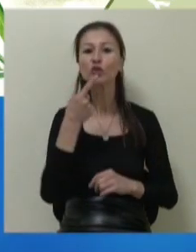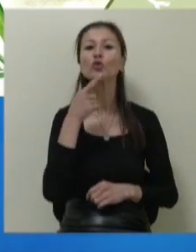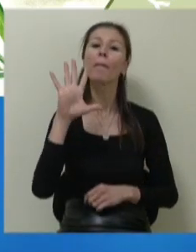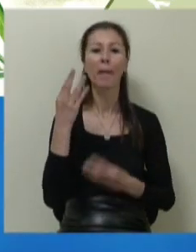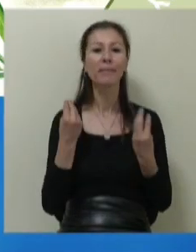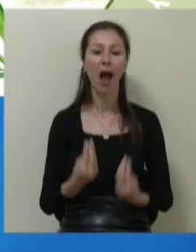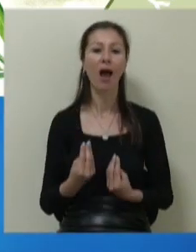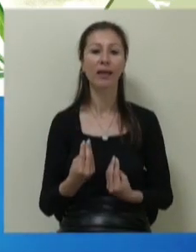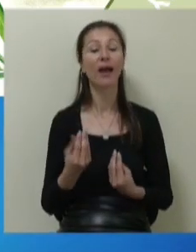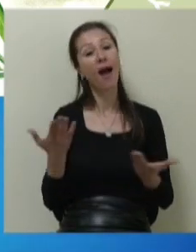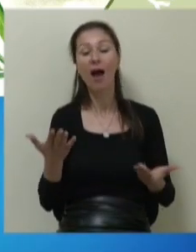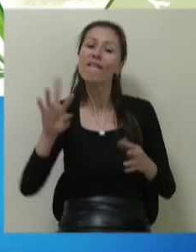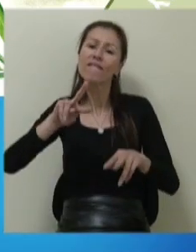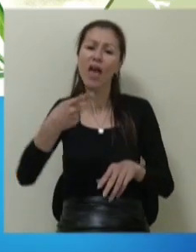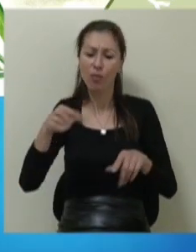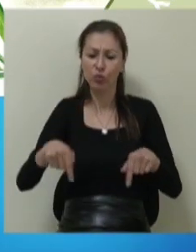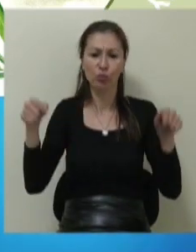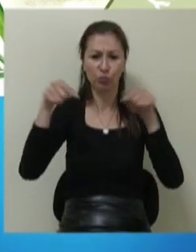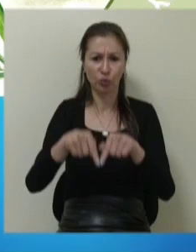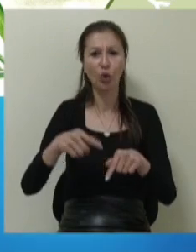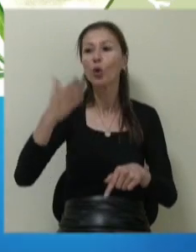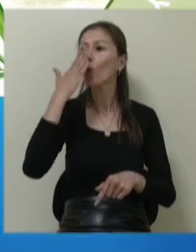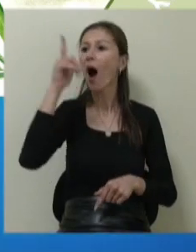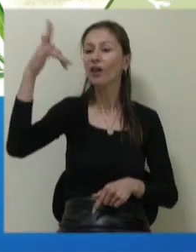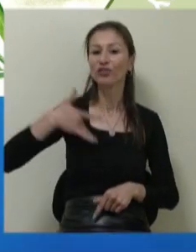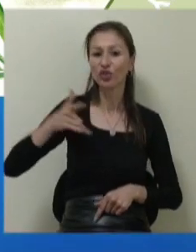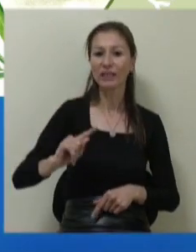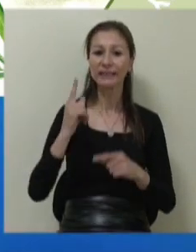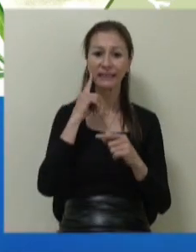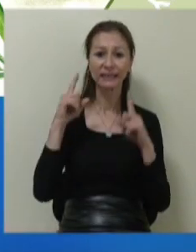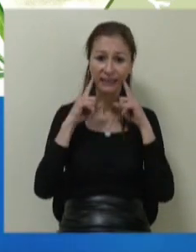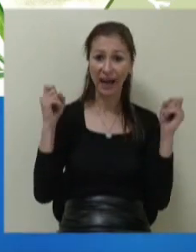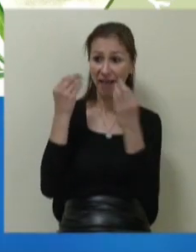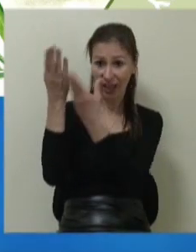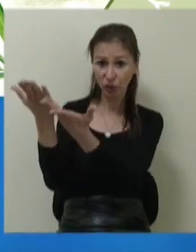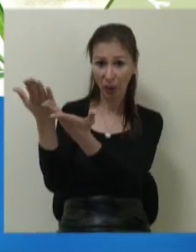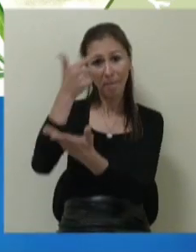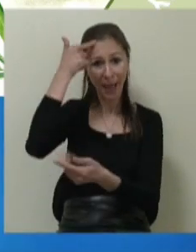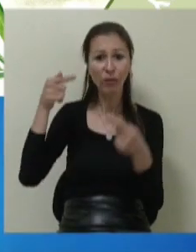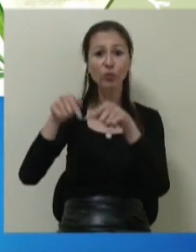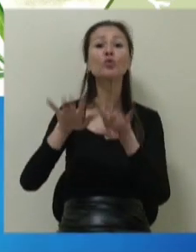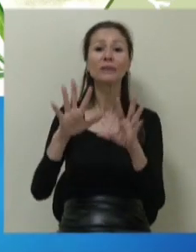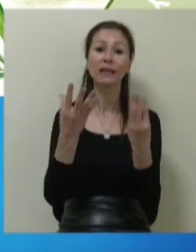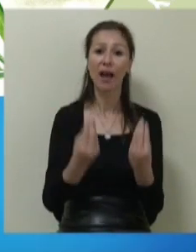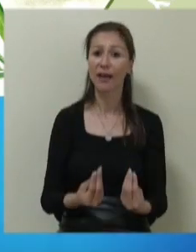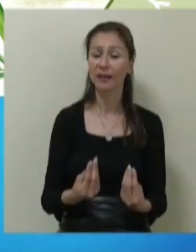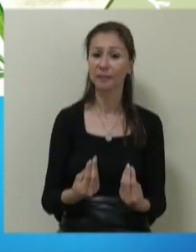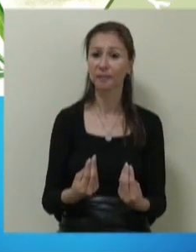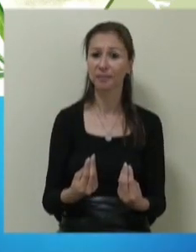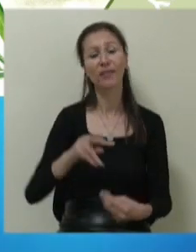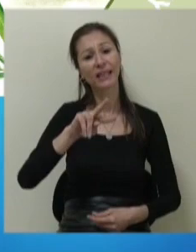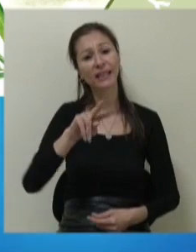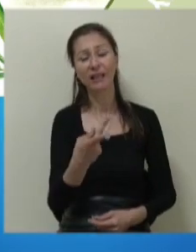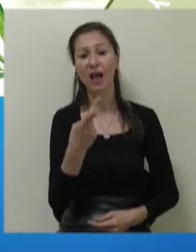iyi. Ya da burada buluşurken doğadaki bir canlıya zarar veriyorsam belki buluşmasak daha iyi. Ya